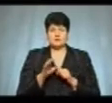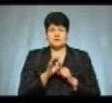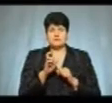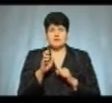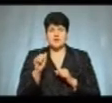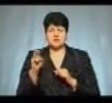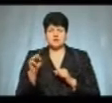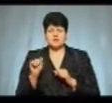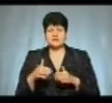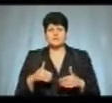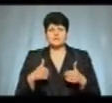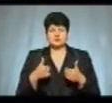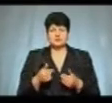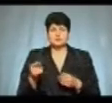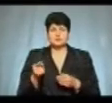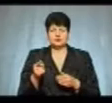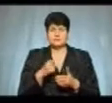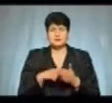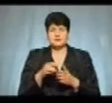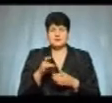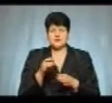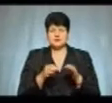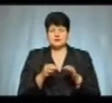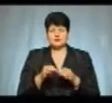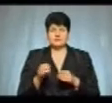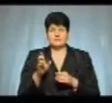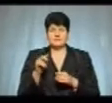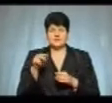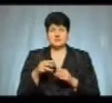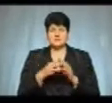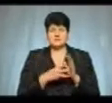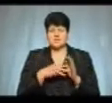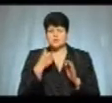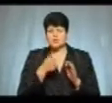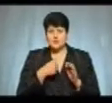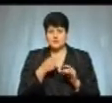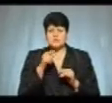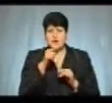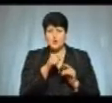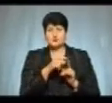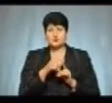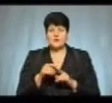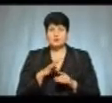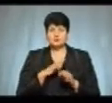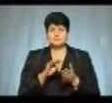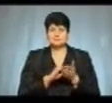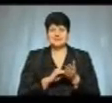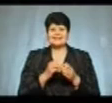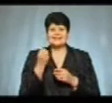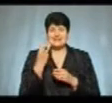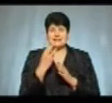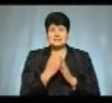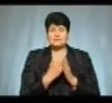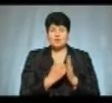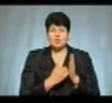Башта звернувся до Тернопільського міськрайонного суду у березні 2018 року. За його словами, було складено 13